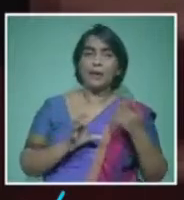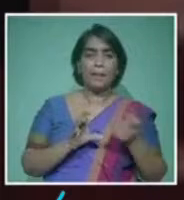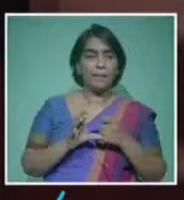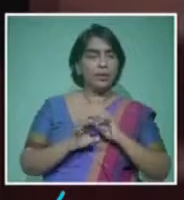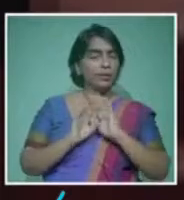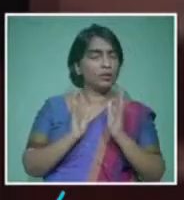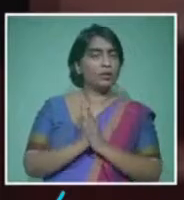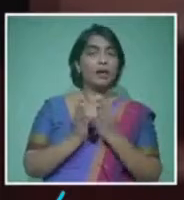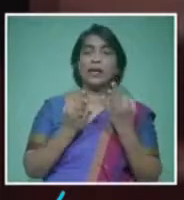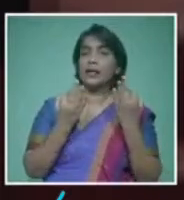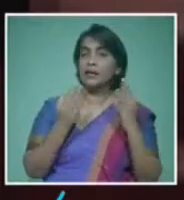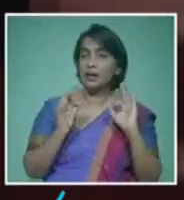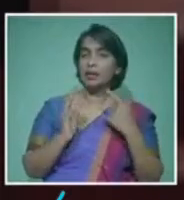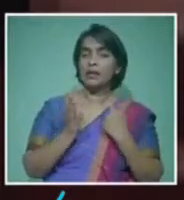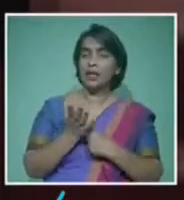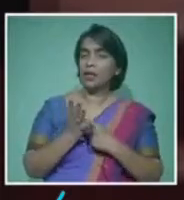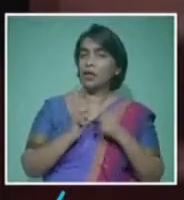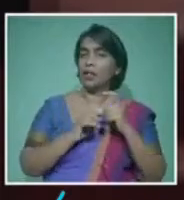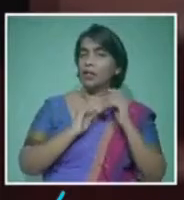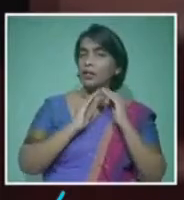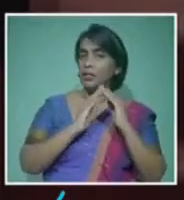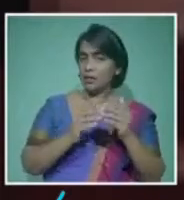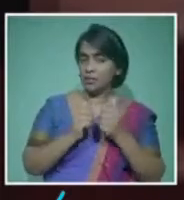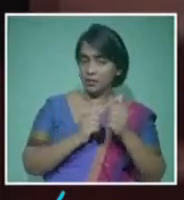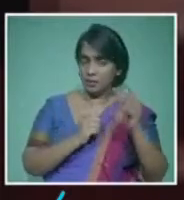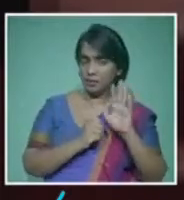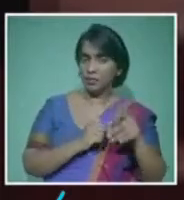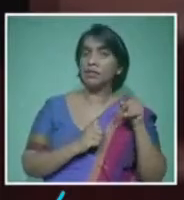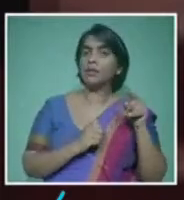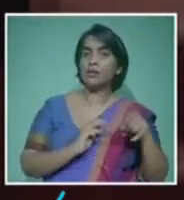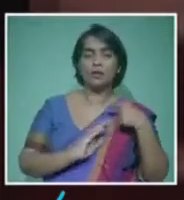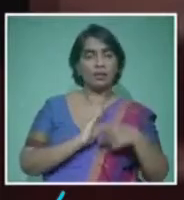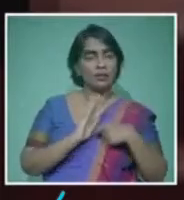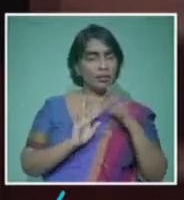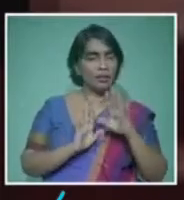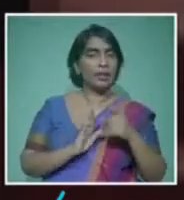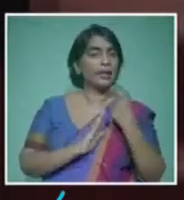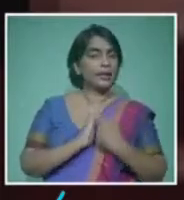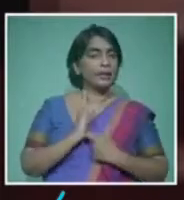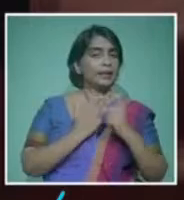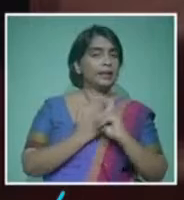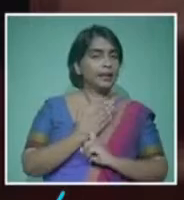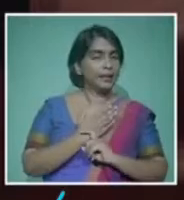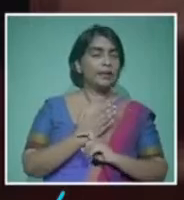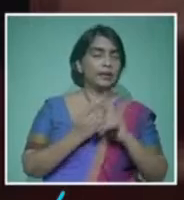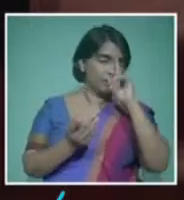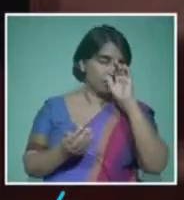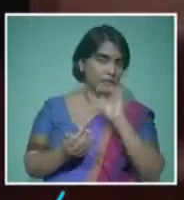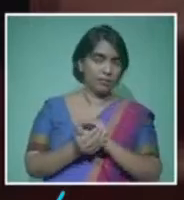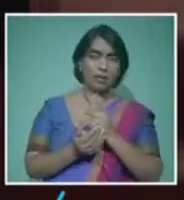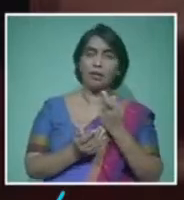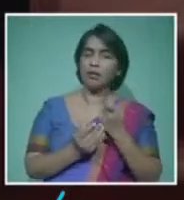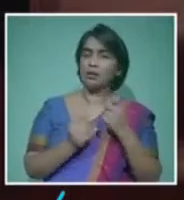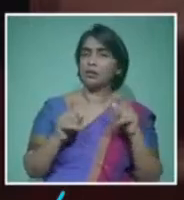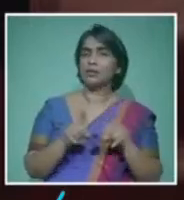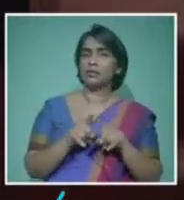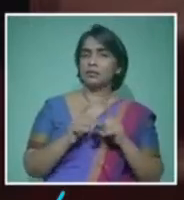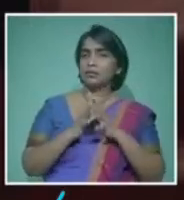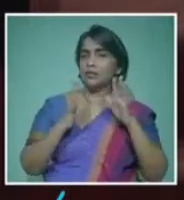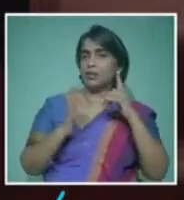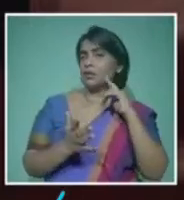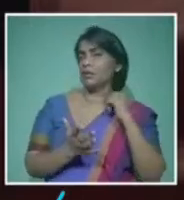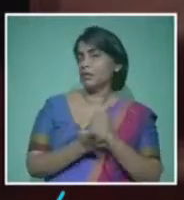කිරිපිටිසෝගේ නිදහස් කිරීමට රේගු දෙපාර්තමේන්තුව කටයුතු යොදා ඇත රටේ පවතින නීති රීති ආරක්ෂා කරමින් ආර්ථික වශයෙන් ඉතා